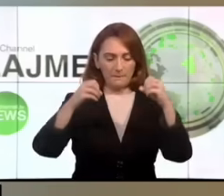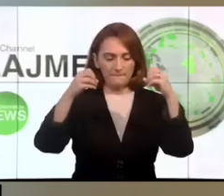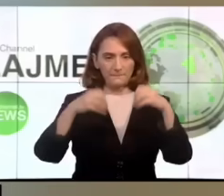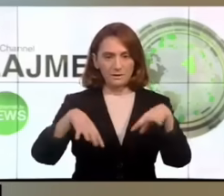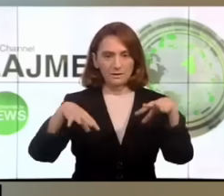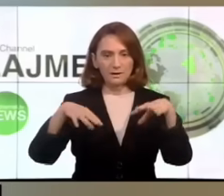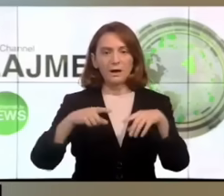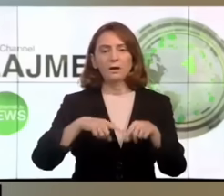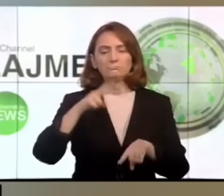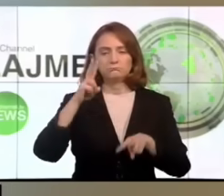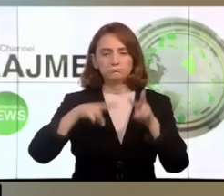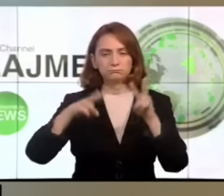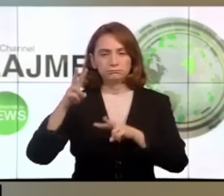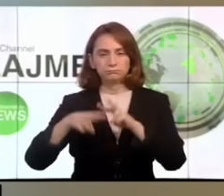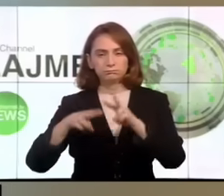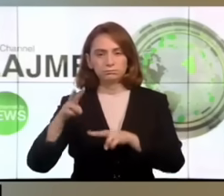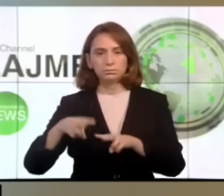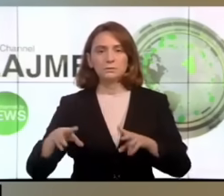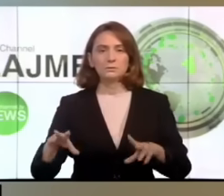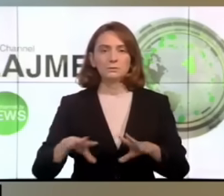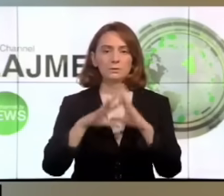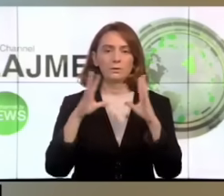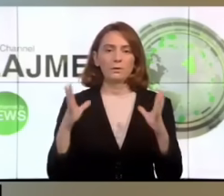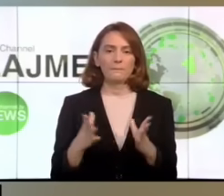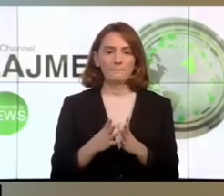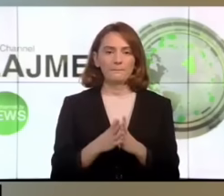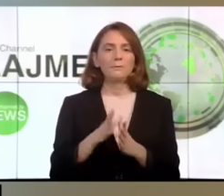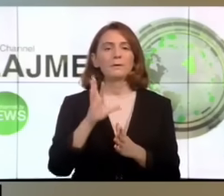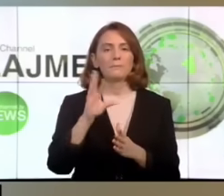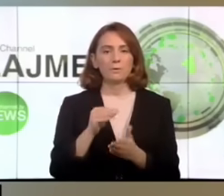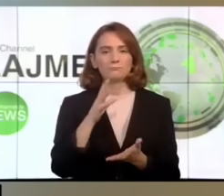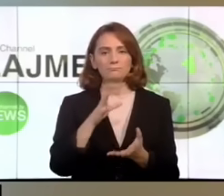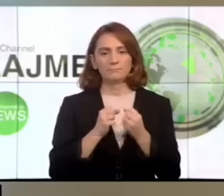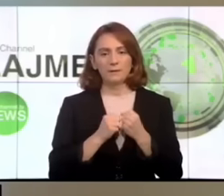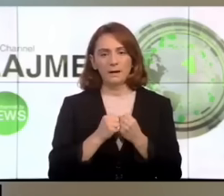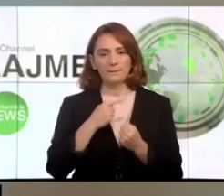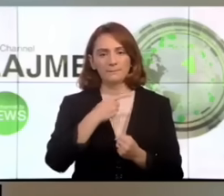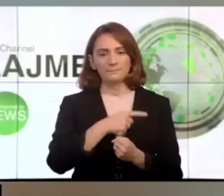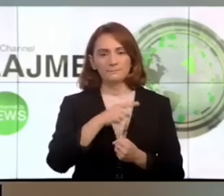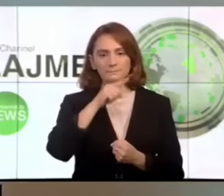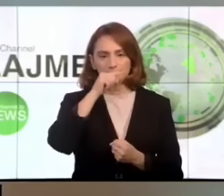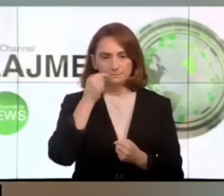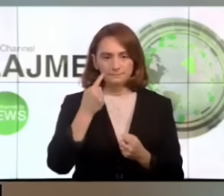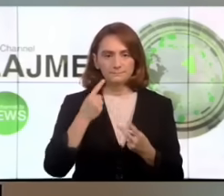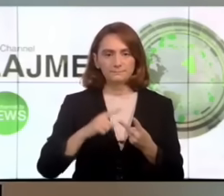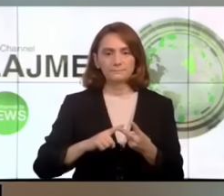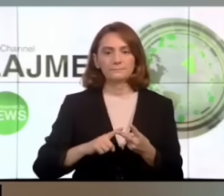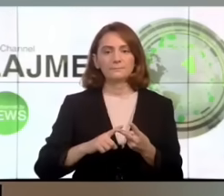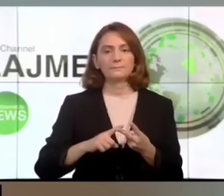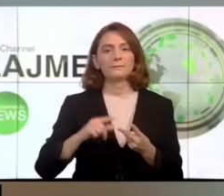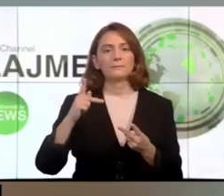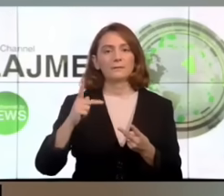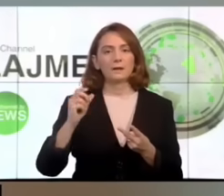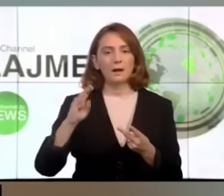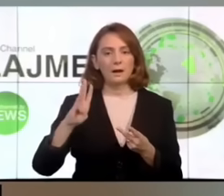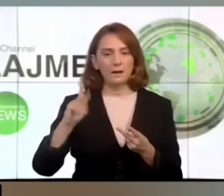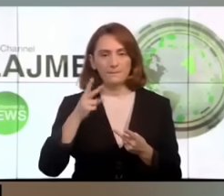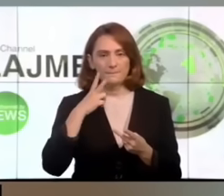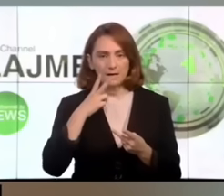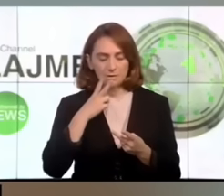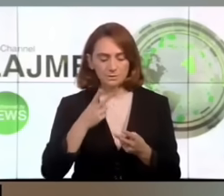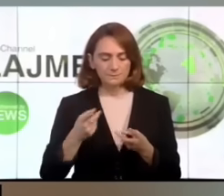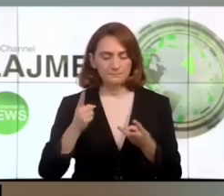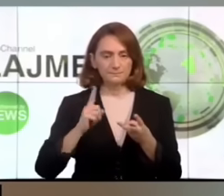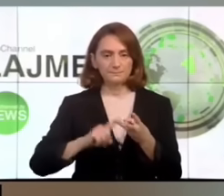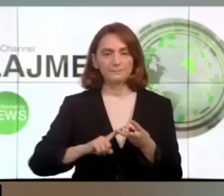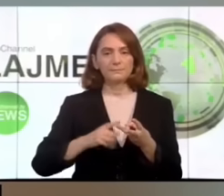dhe të mbyllur të institucionit të regjimit të burgut të Peqinit. Pas këti incident, u morën një sër masash për rritjen e sigurisë duke shtuar forcat